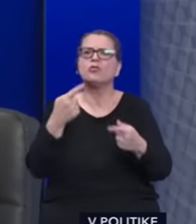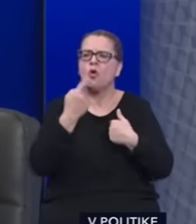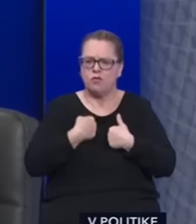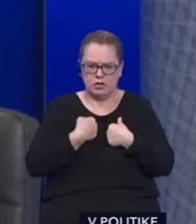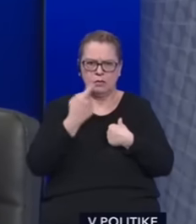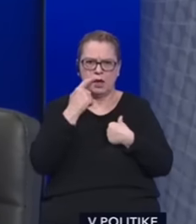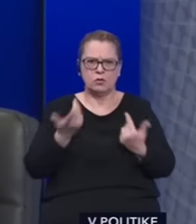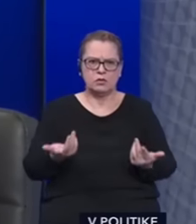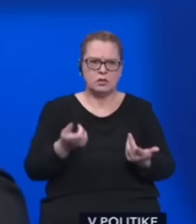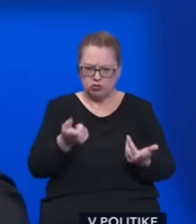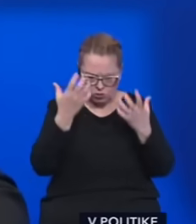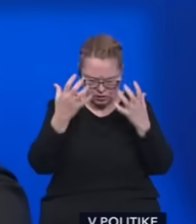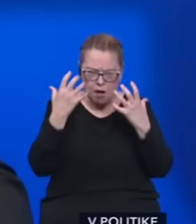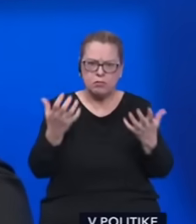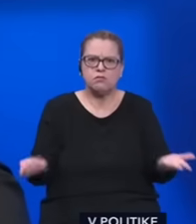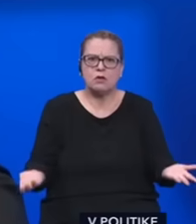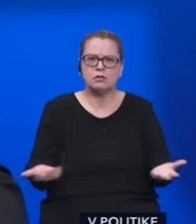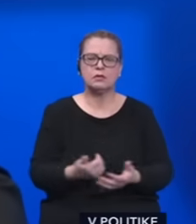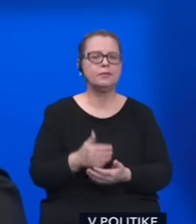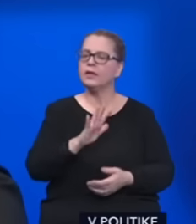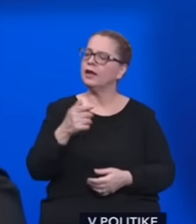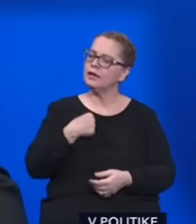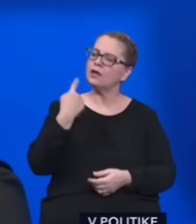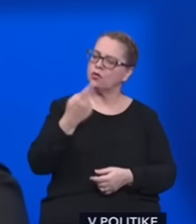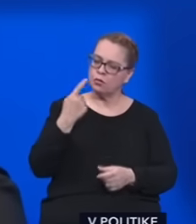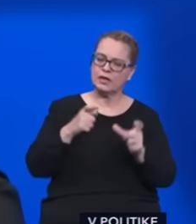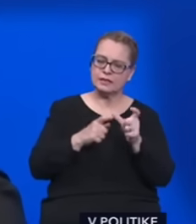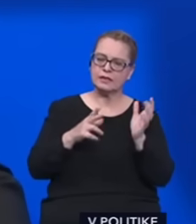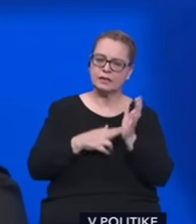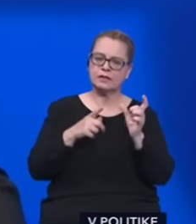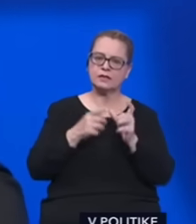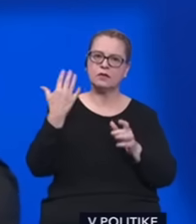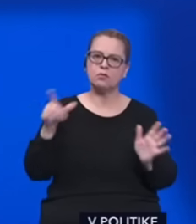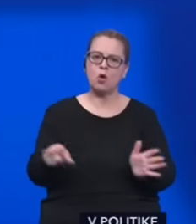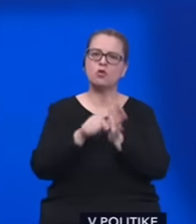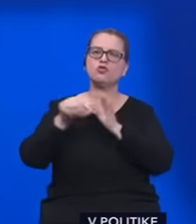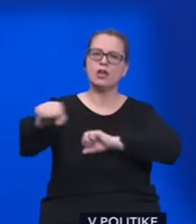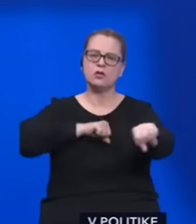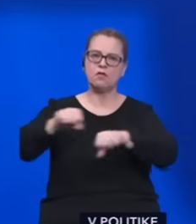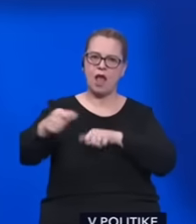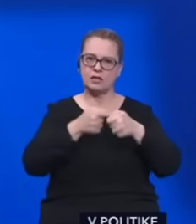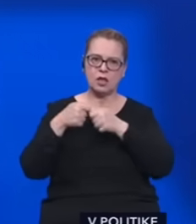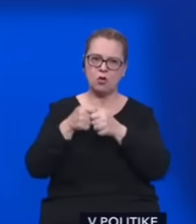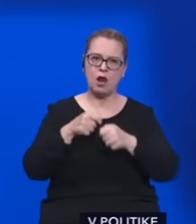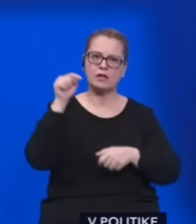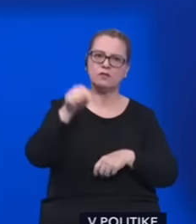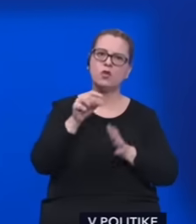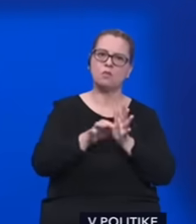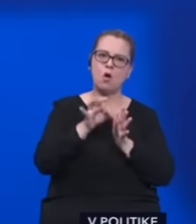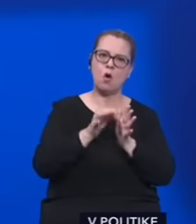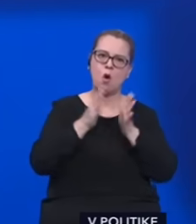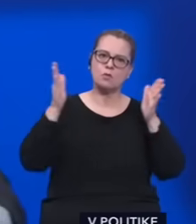Kuciakovi? Čo je to za hlúposť? Ja som iba povedal, že Slovenská národná strana bola súčasťou vládnej koalície v tom